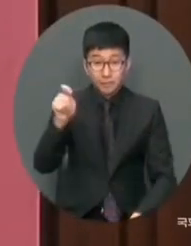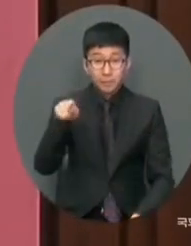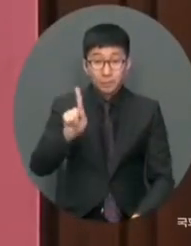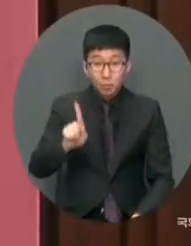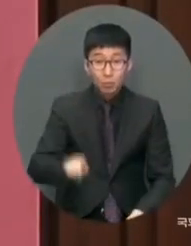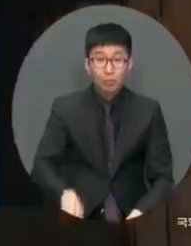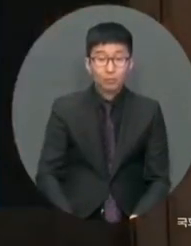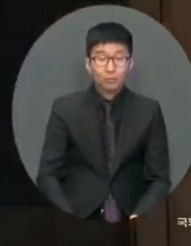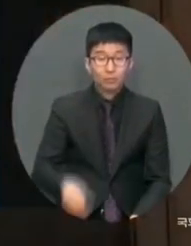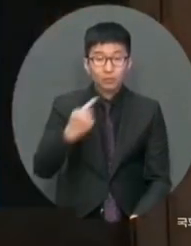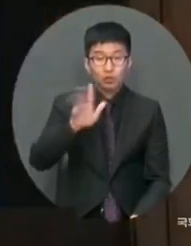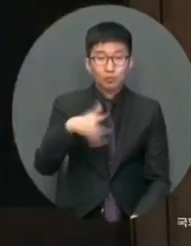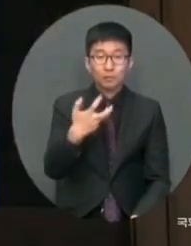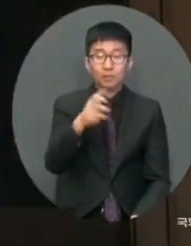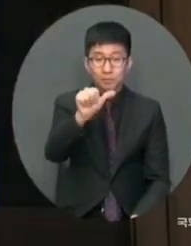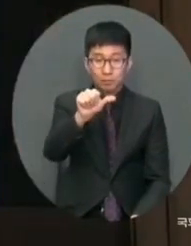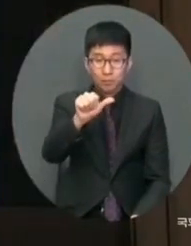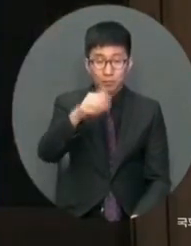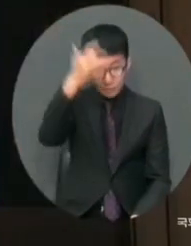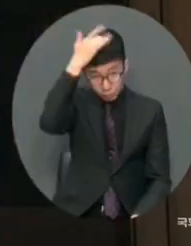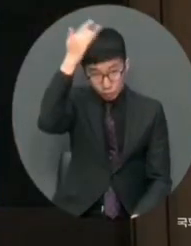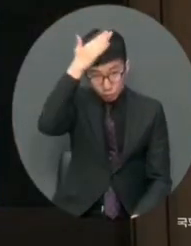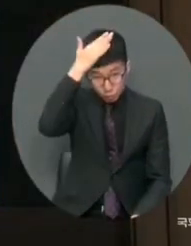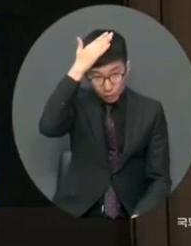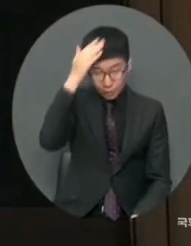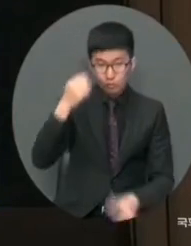저 자료는 85년도 전두환